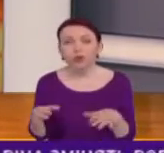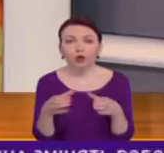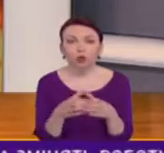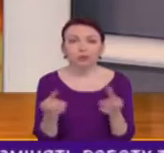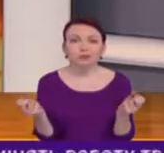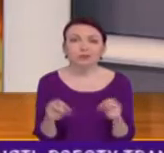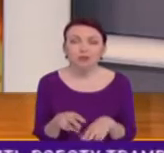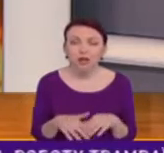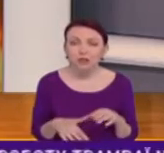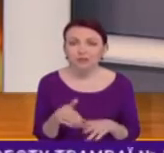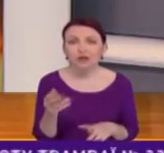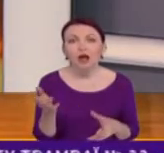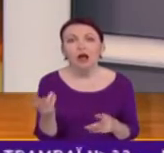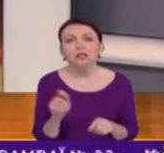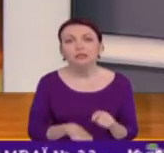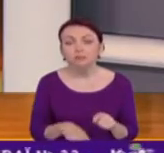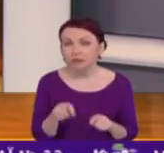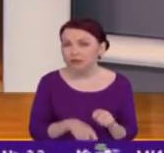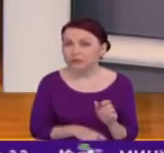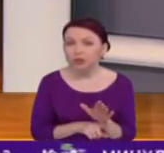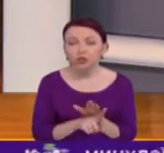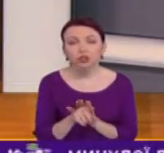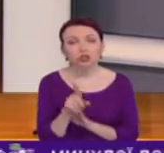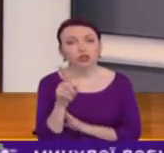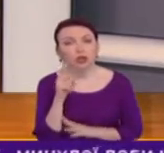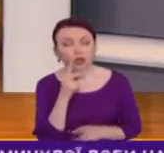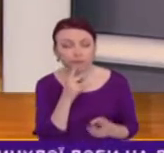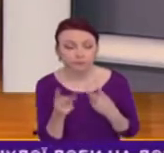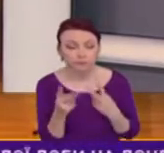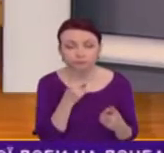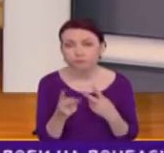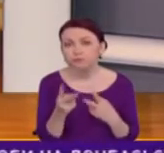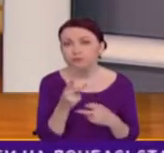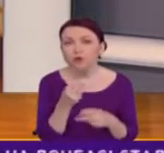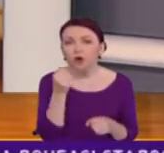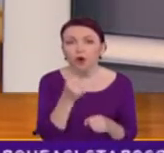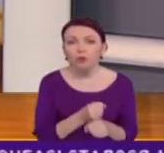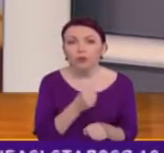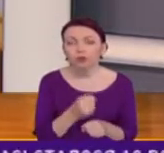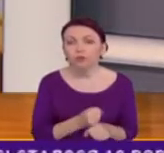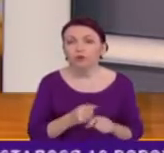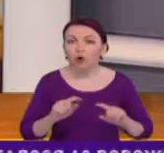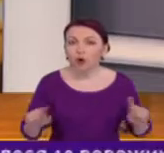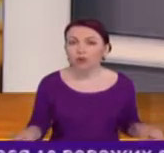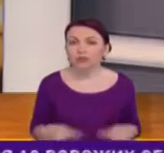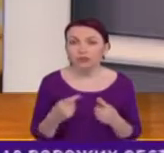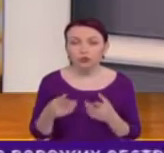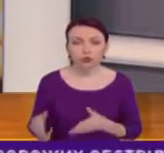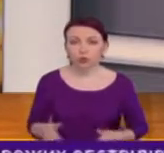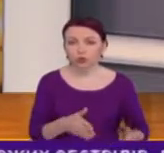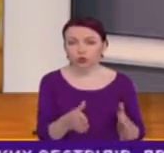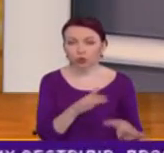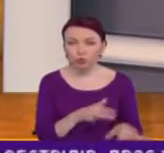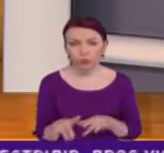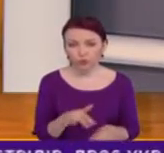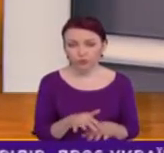експертів, яка починає визначати, пропрацьовує організацію дорожнього руху, так